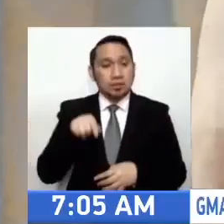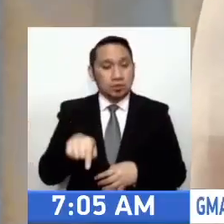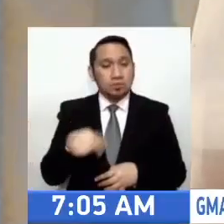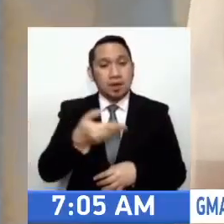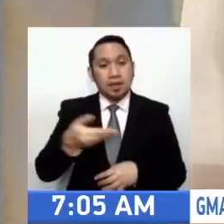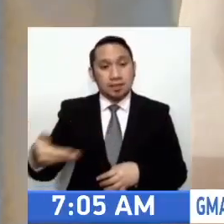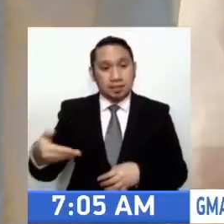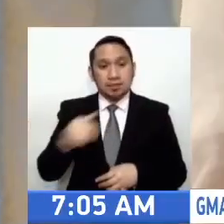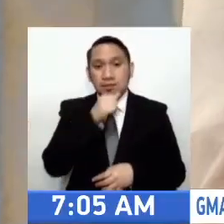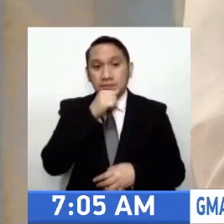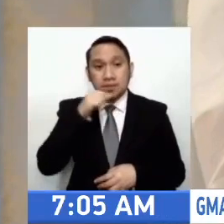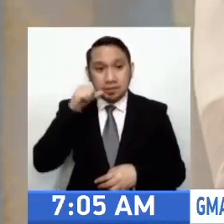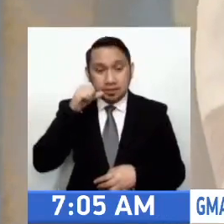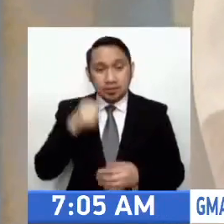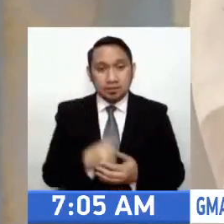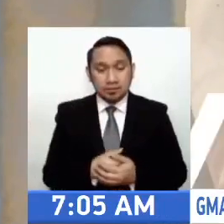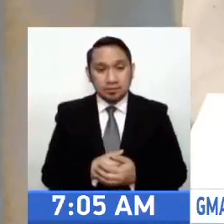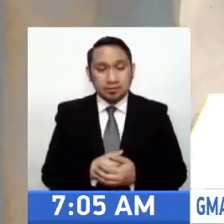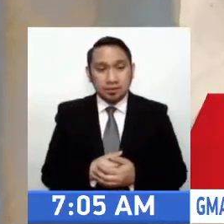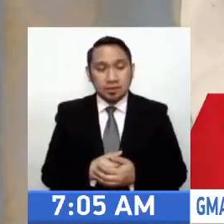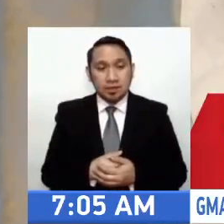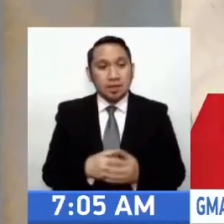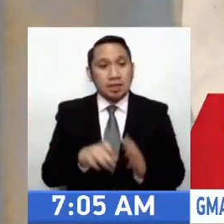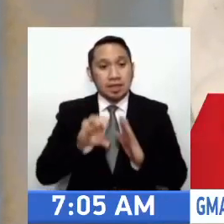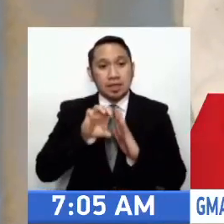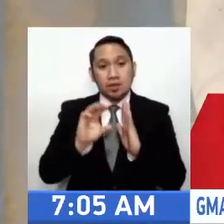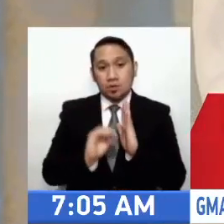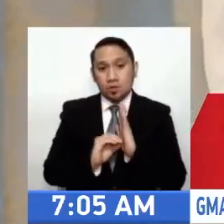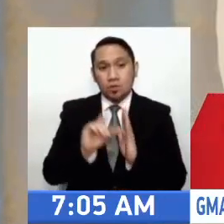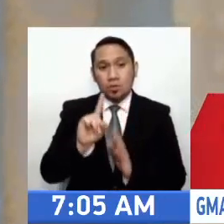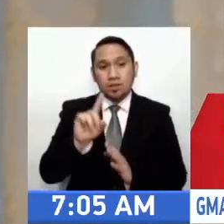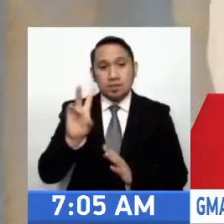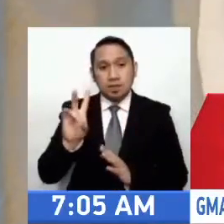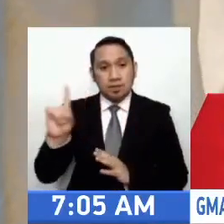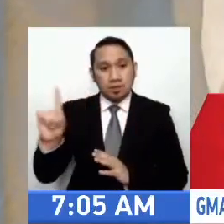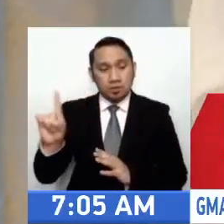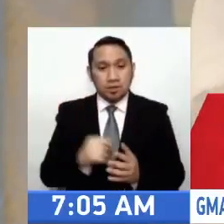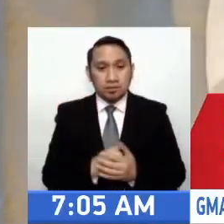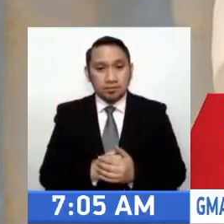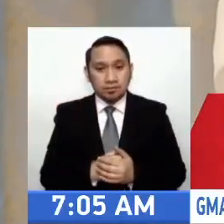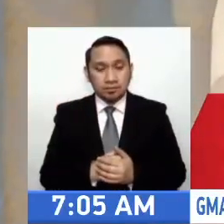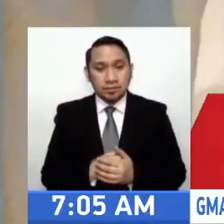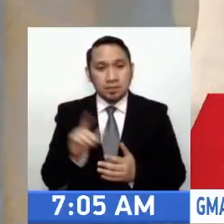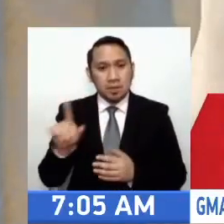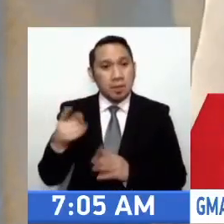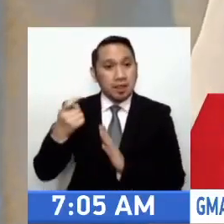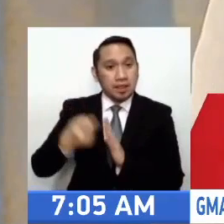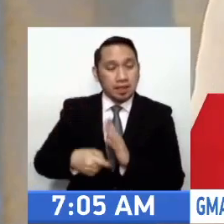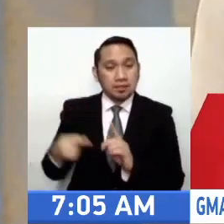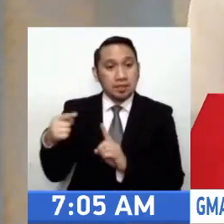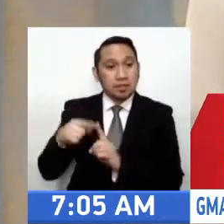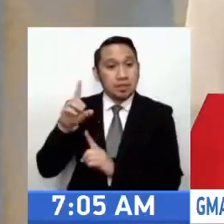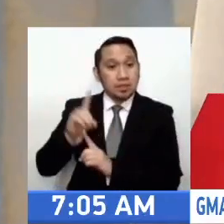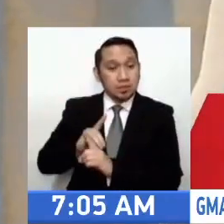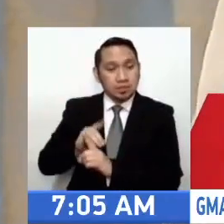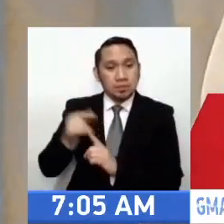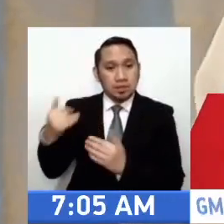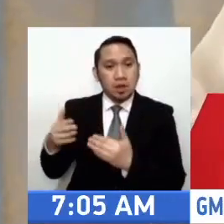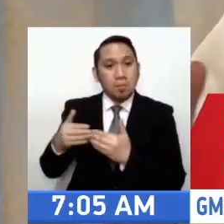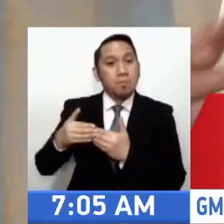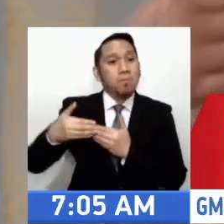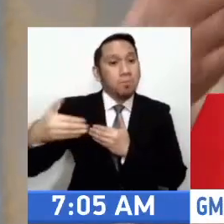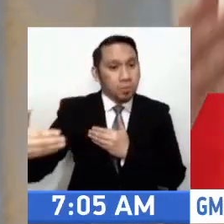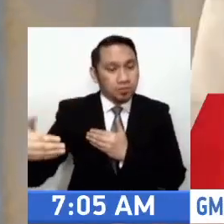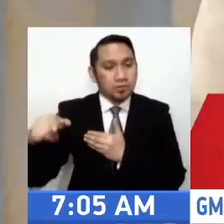ilalim ng Executive Order 171, ang reduced tariff rates na dapat sanay hanggang ngayong Disyembre lang, pinalawig pa hanggang December 31